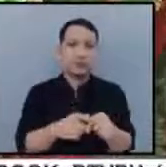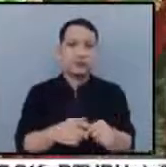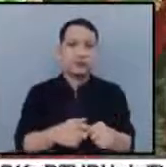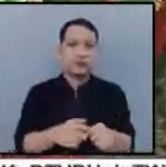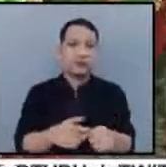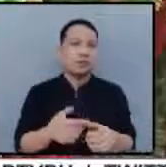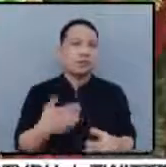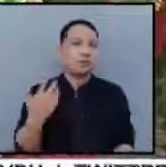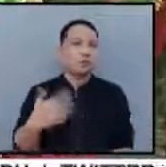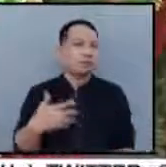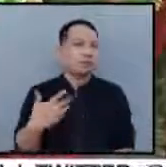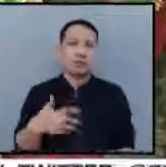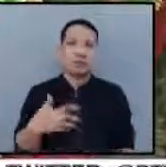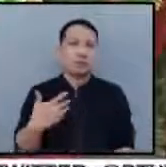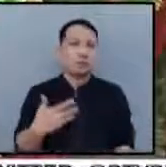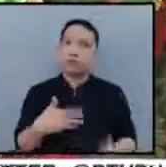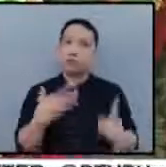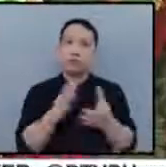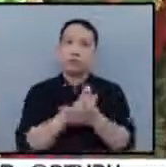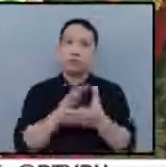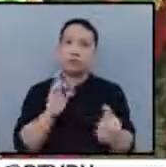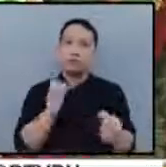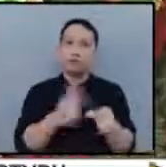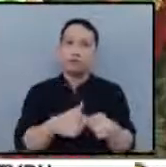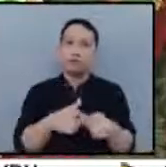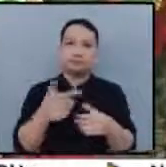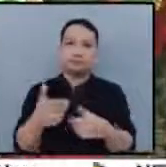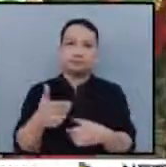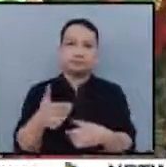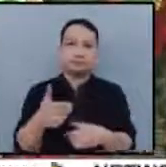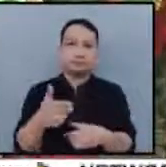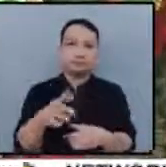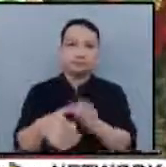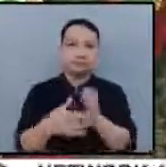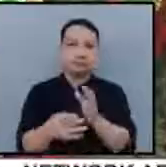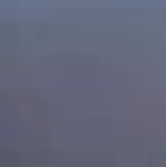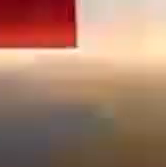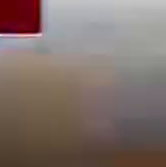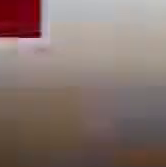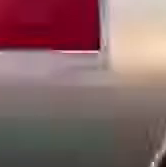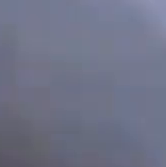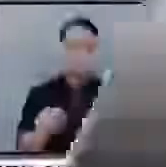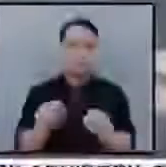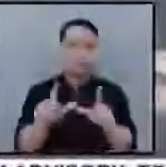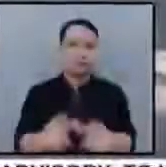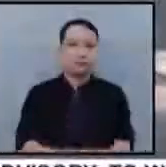taas presyo sa krudo. Si Noel Talakay sa detalye live. Noel?